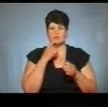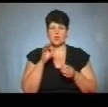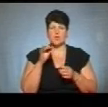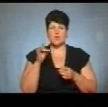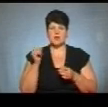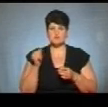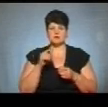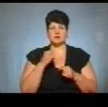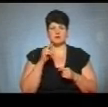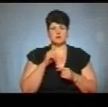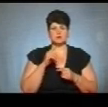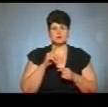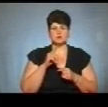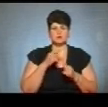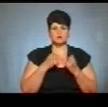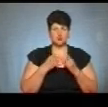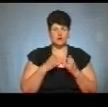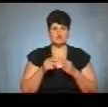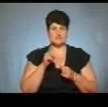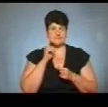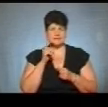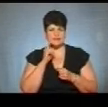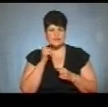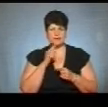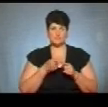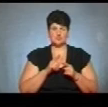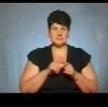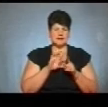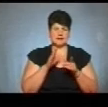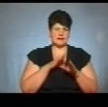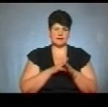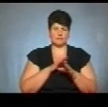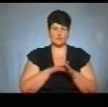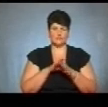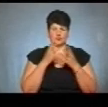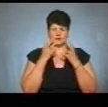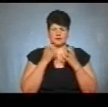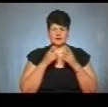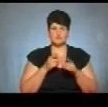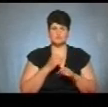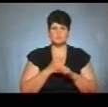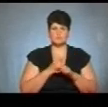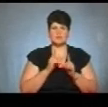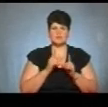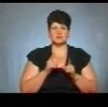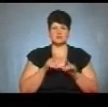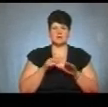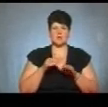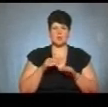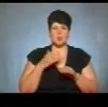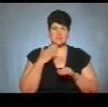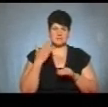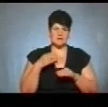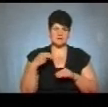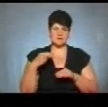жовтий і зелений, що дає гарну гармонію, оскільки воно не є зовсім темне. Воно було взагалі зроблено лише на останній дзвоник і